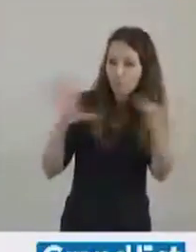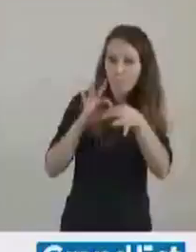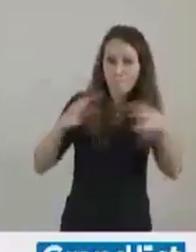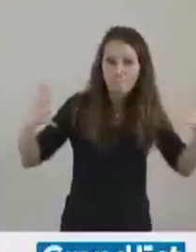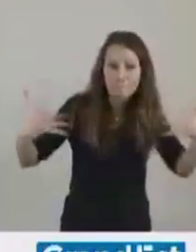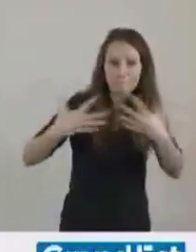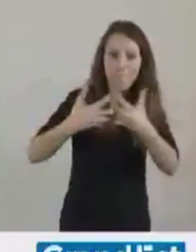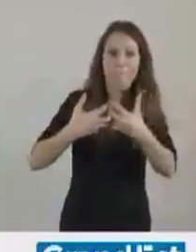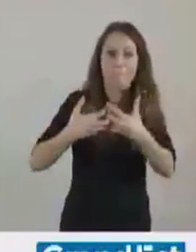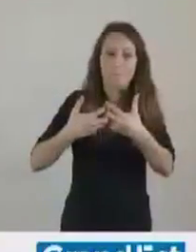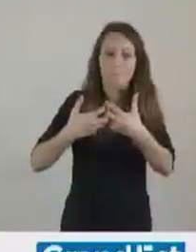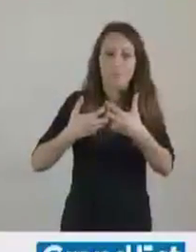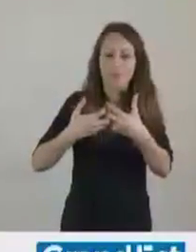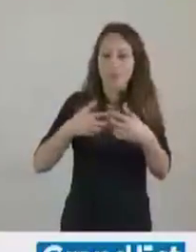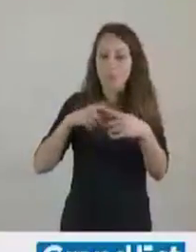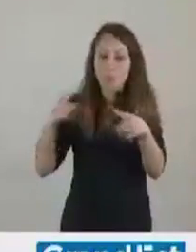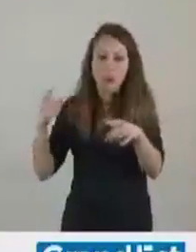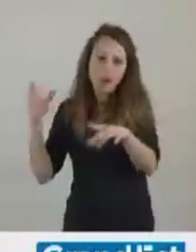opposition.